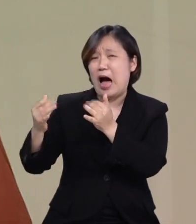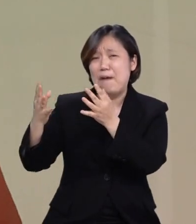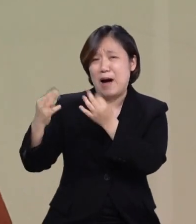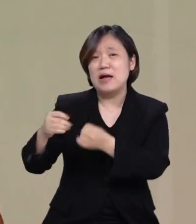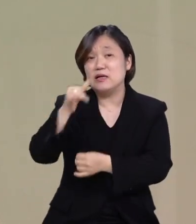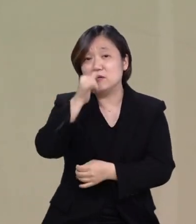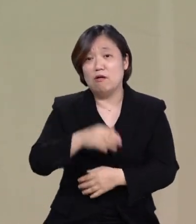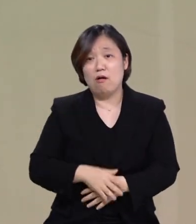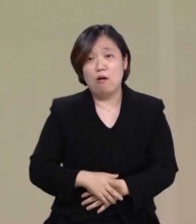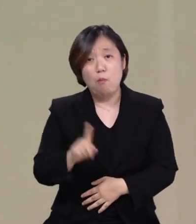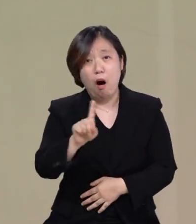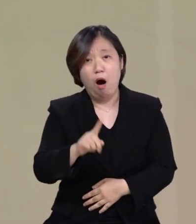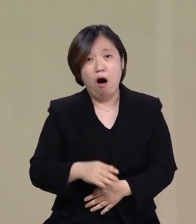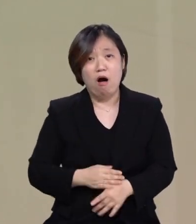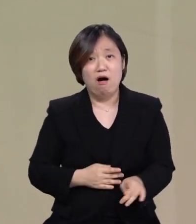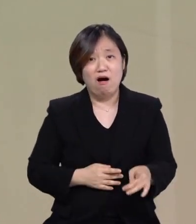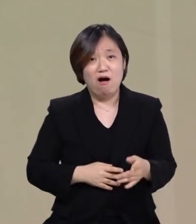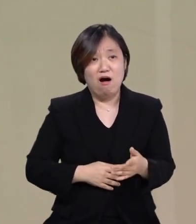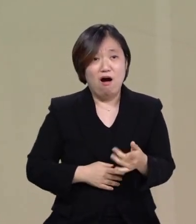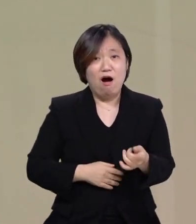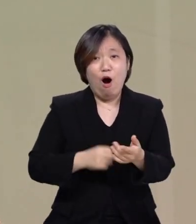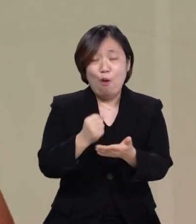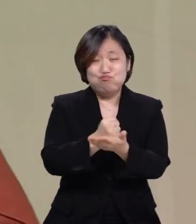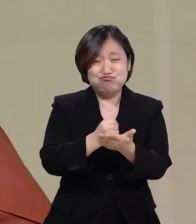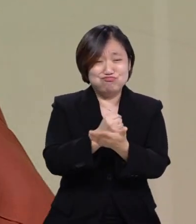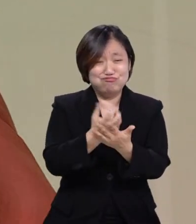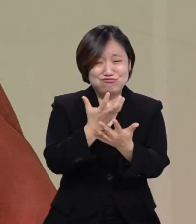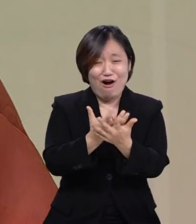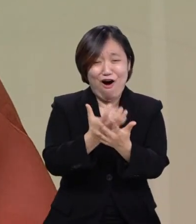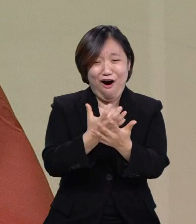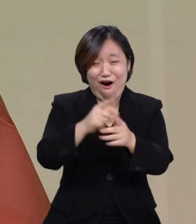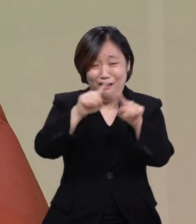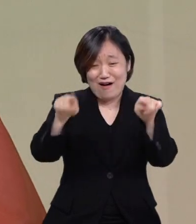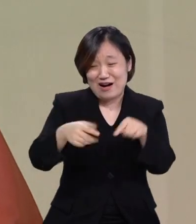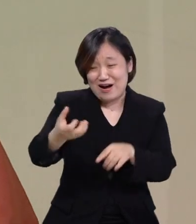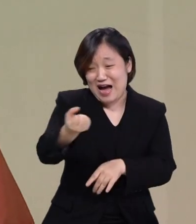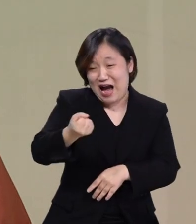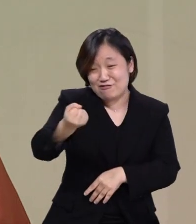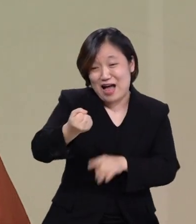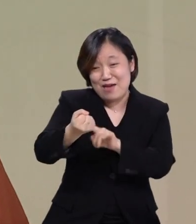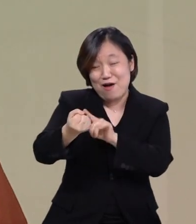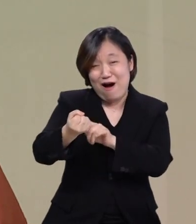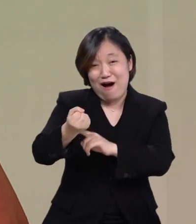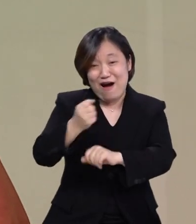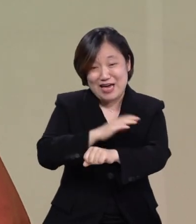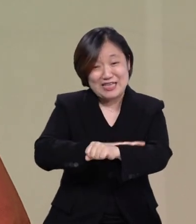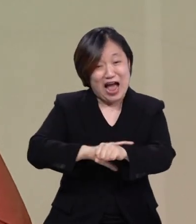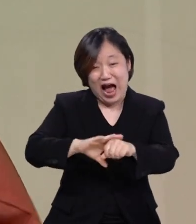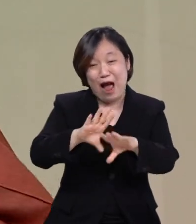뭐 이거 부정만 가지고 있으면 모든 일을 슬슬 풀린다는